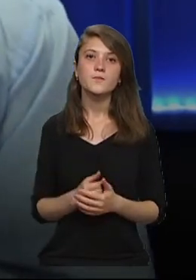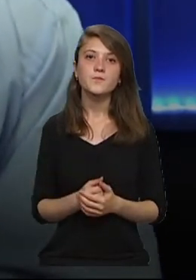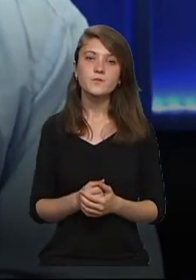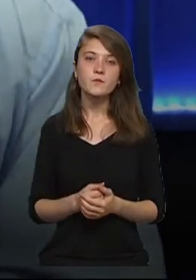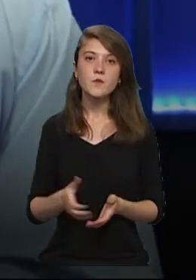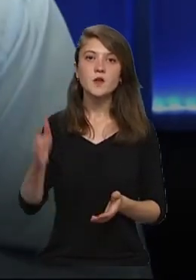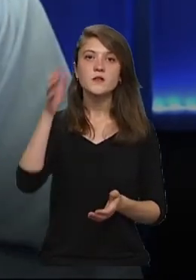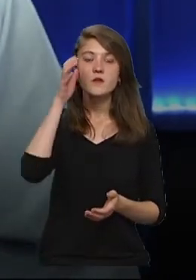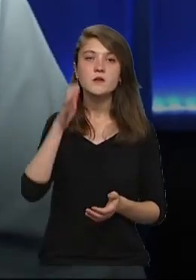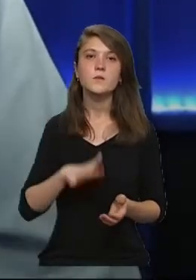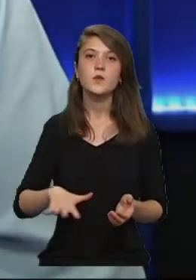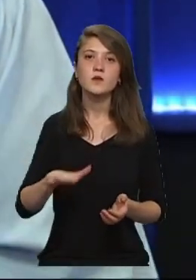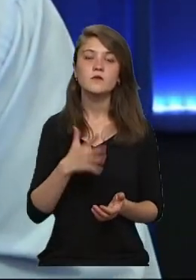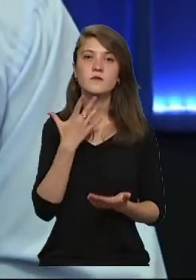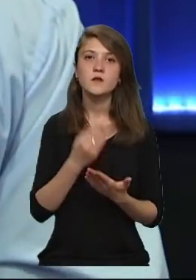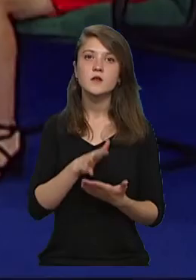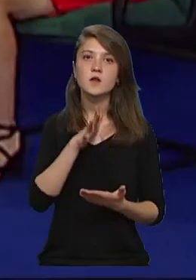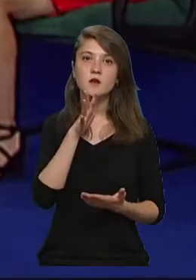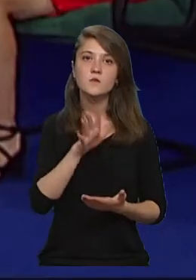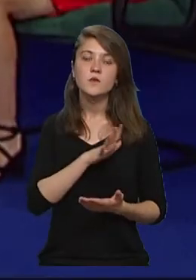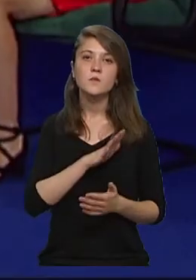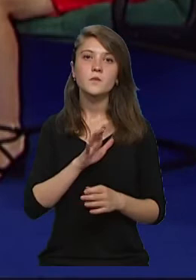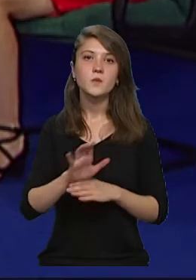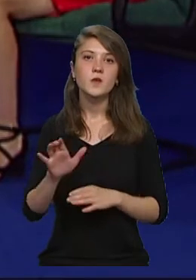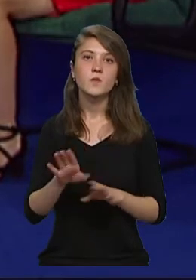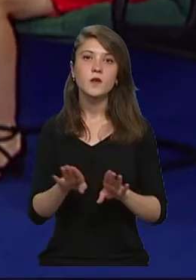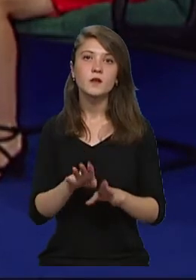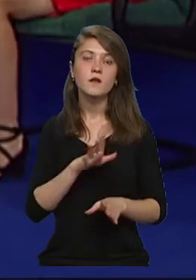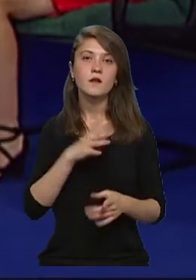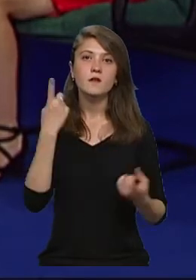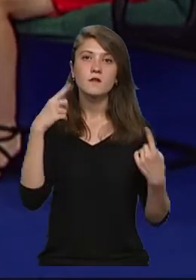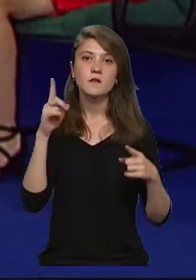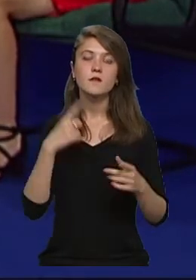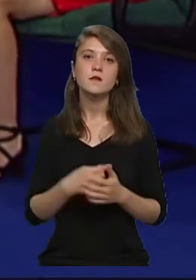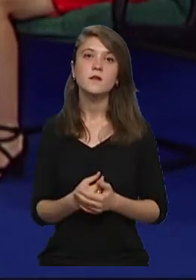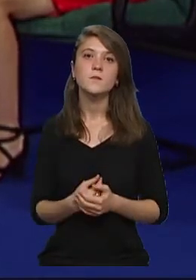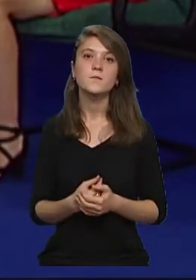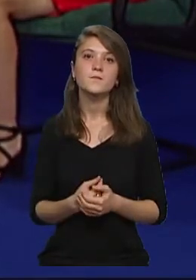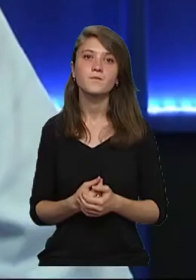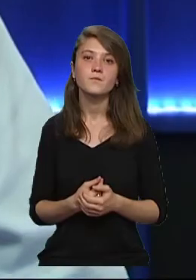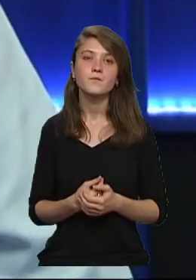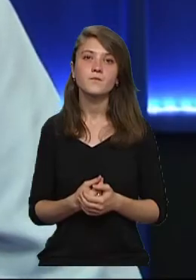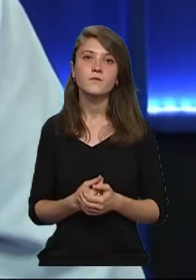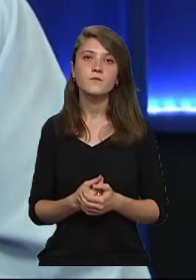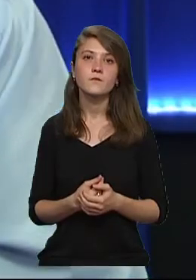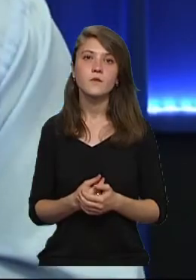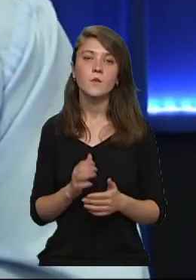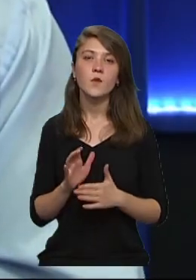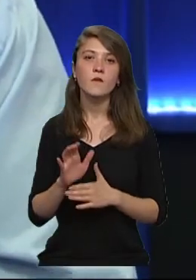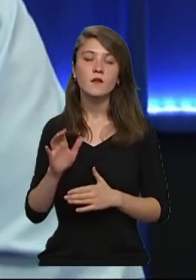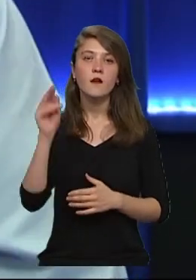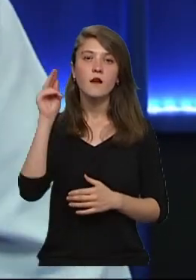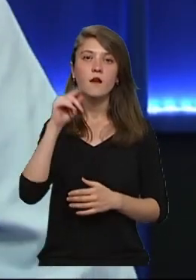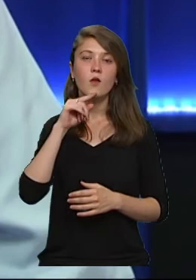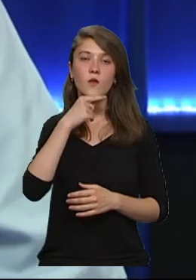освітній простір, бо я свій час був з учителів підприємців, в нас була така ідея через ЧПВР, теж через ООН впровадити економічне